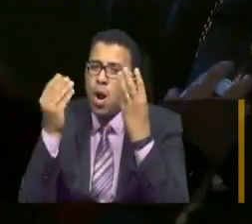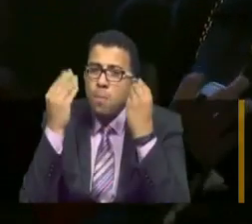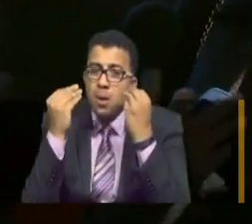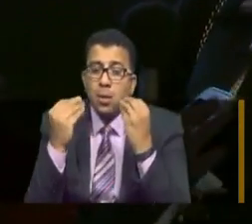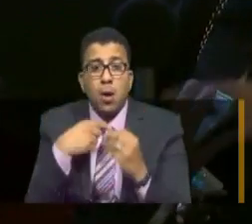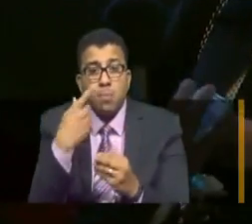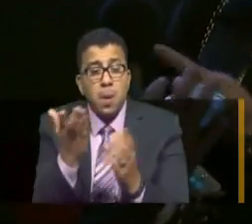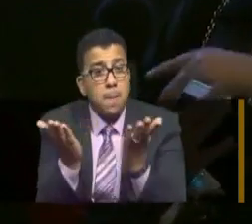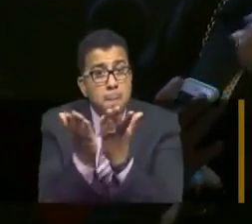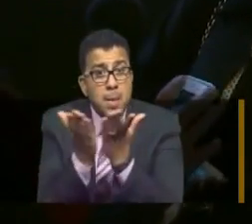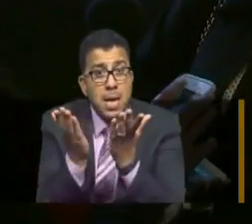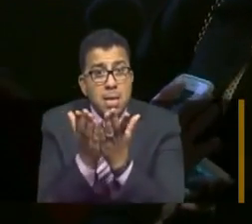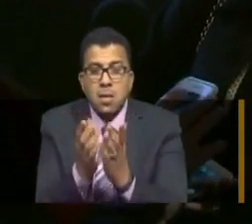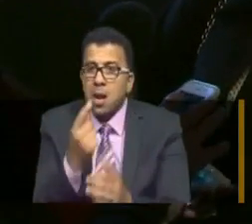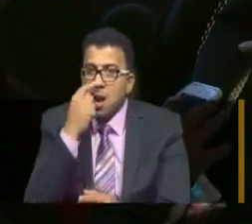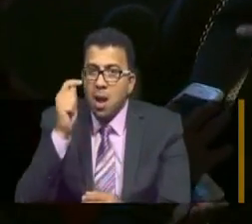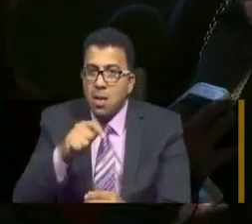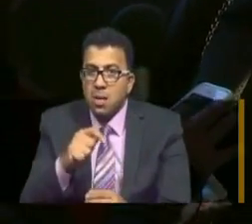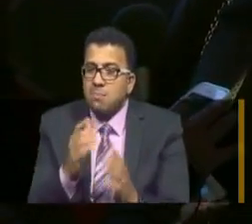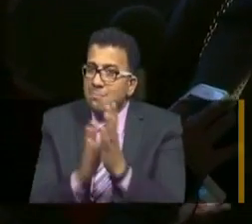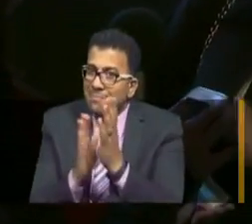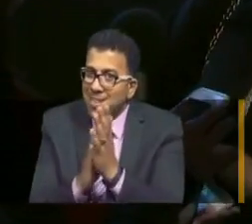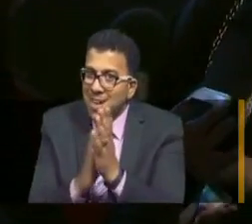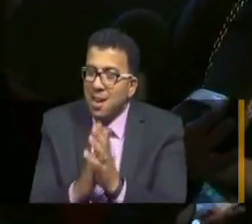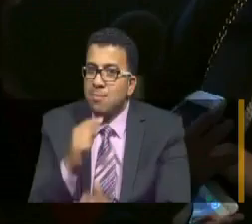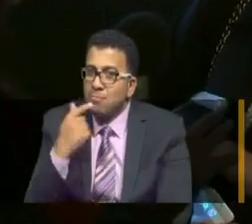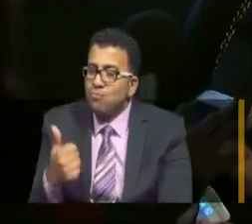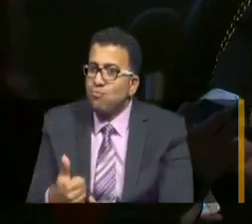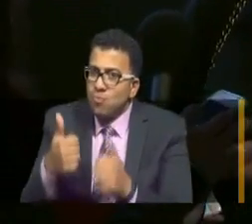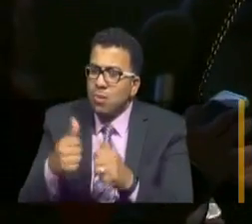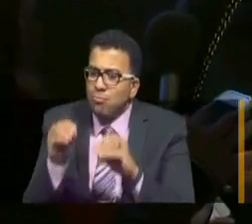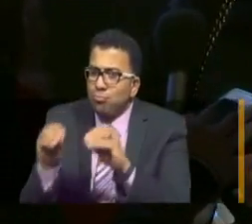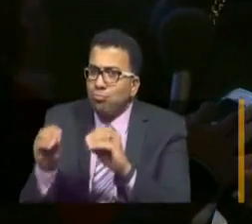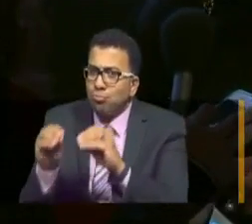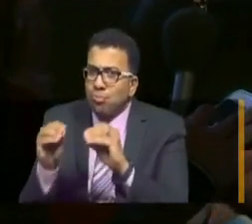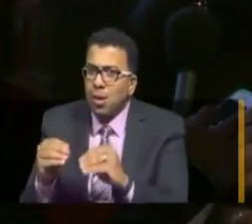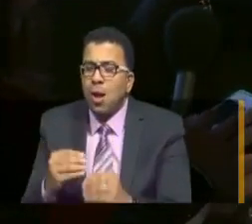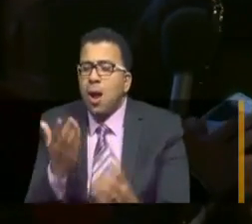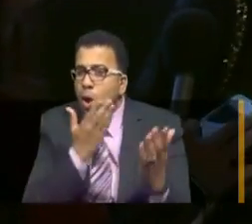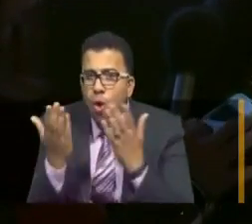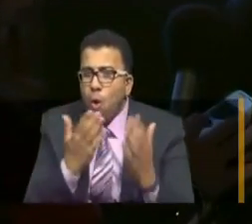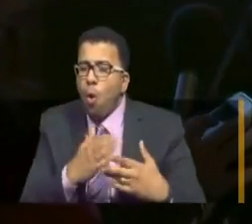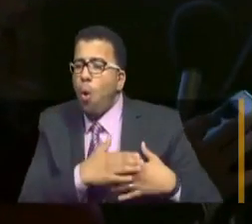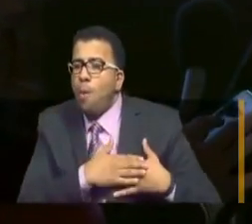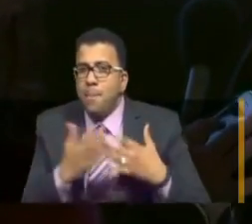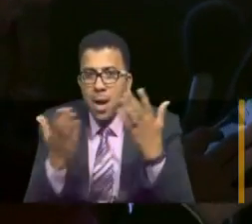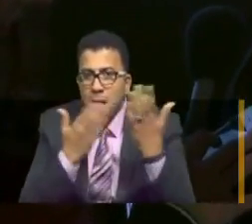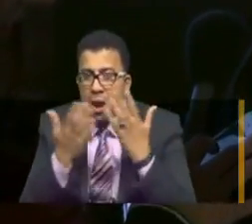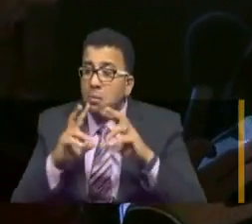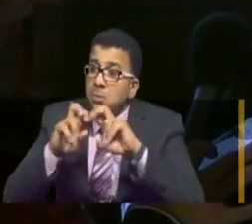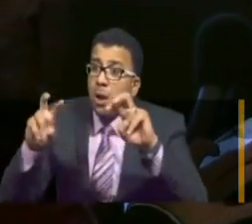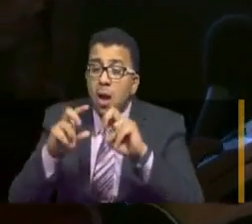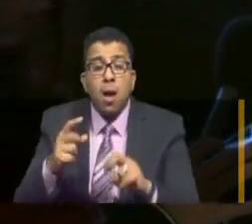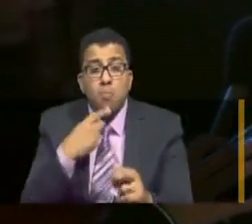لازم توفر بيئة يعني تشجع الطالب وترغب فيه وتزرع فيه حب القراءة والاطلاع، لأن بدون